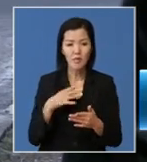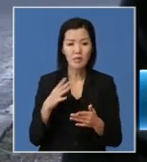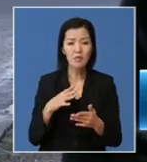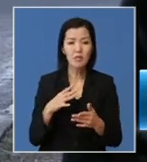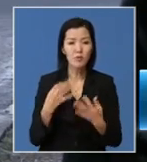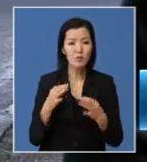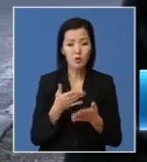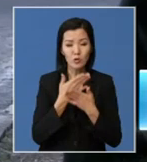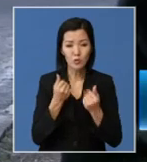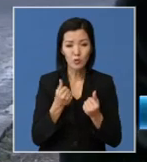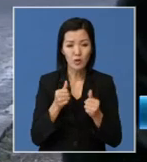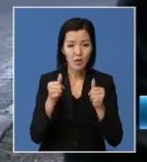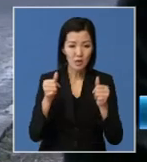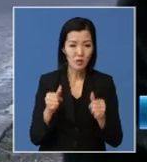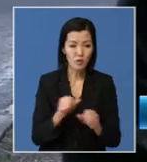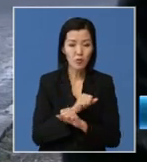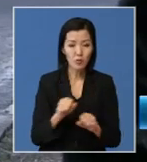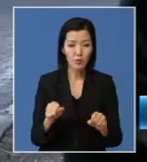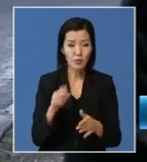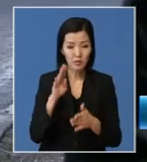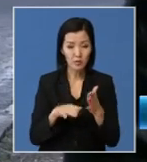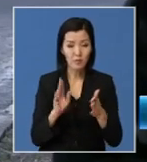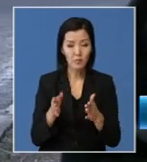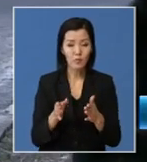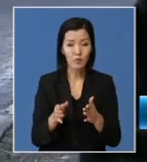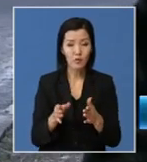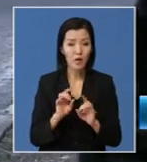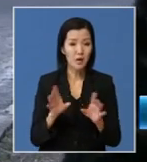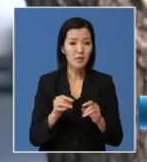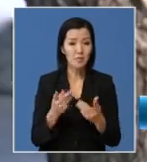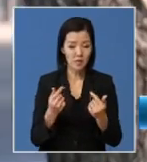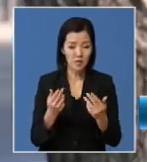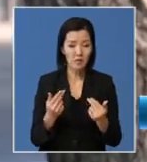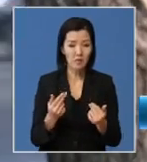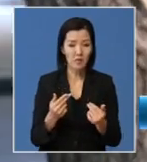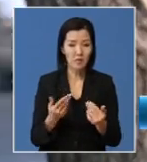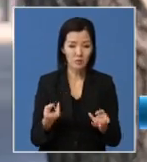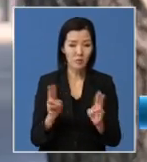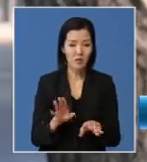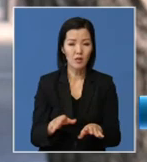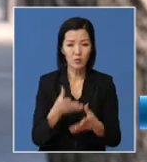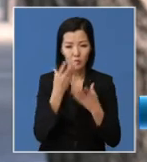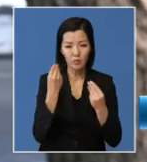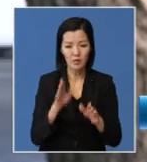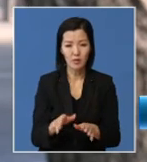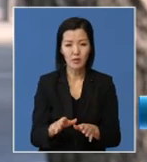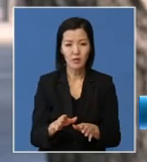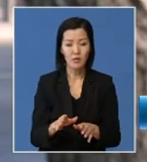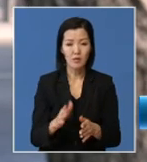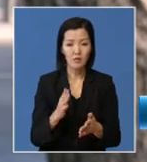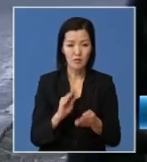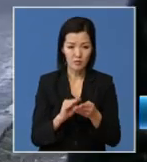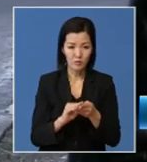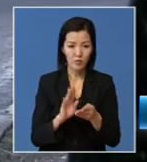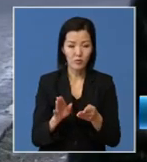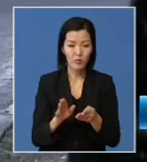рұқсатсыз, бізге штраф салайын деп жатыр, деп айтамыз. Жарайт-жарайт кет, сонымен қаласы үшін алмайды. Тұр мінекей,